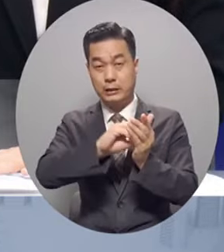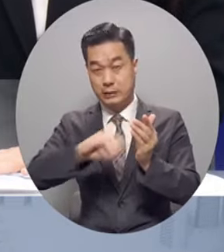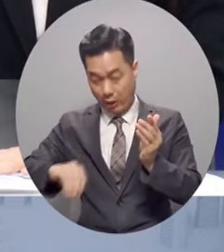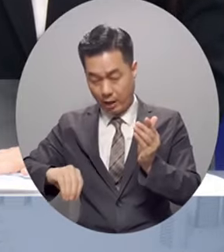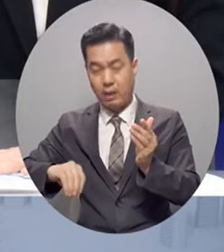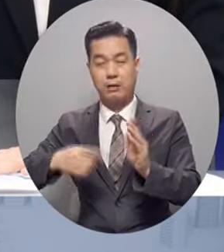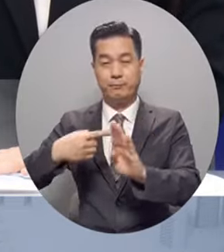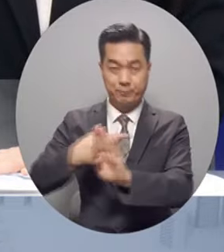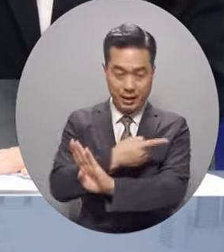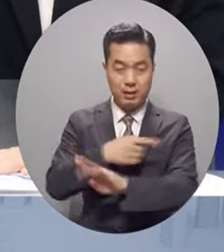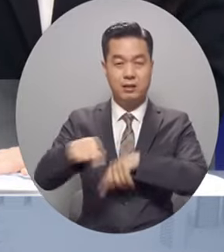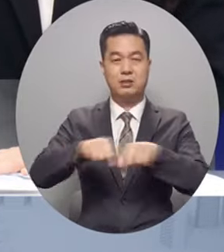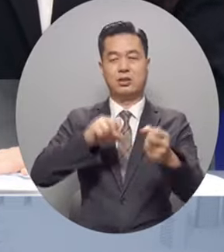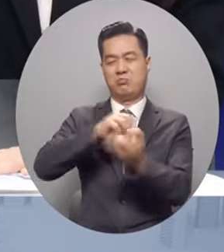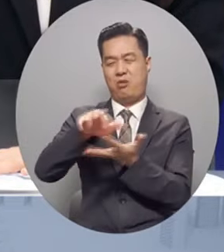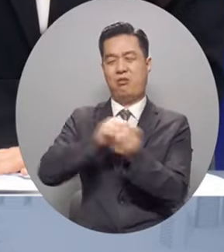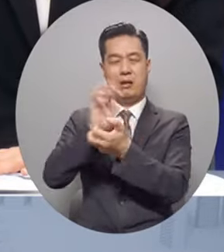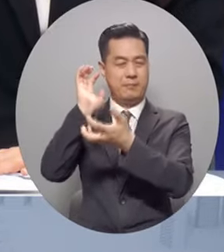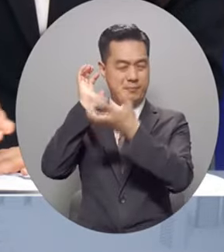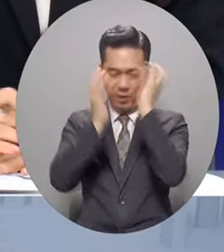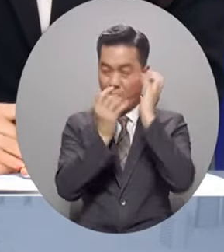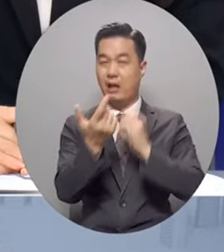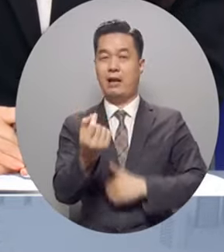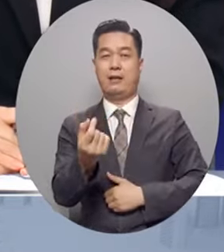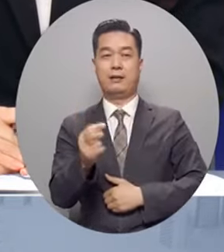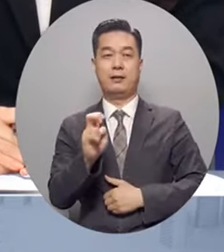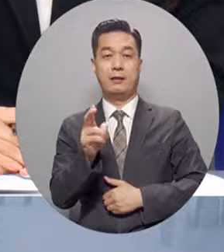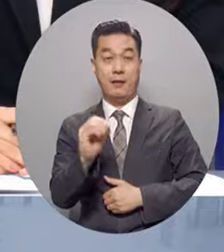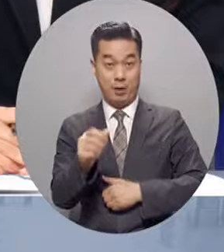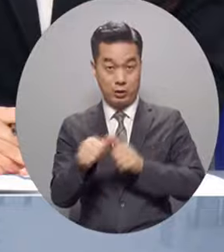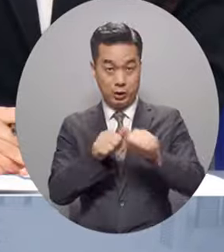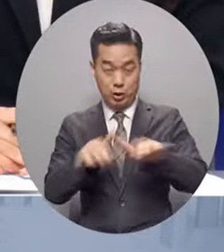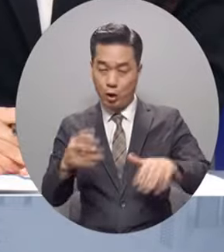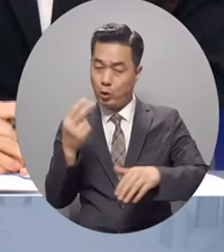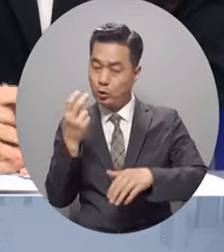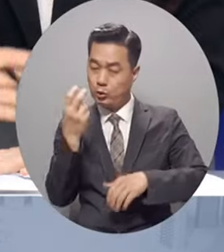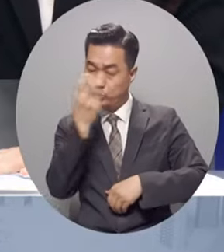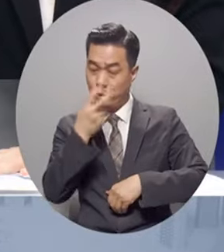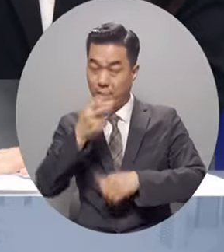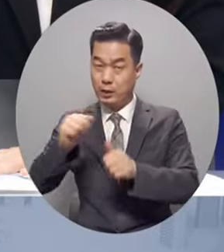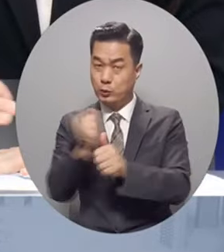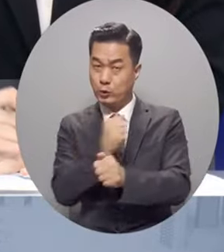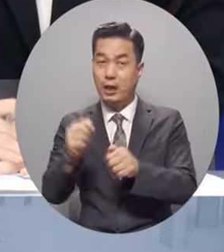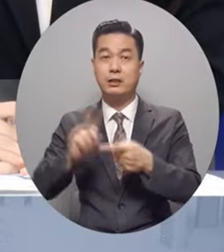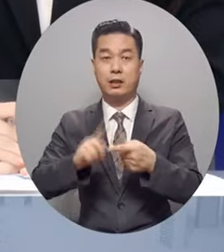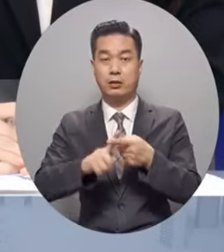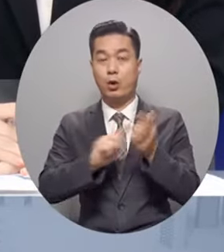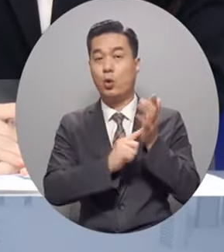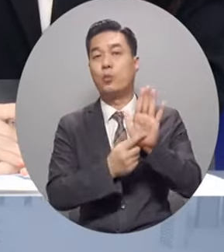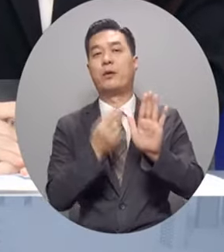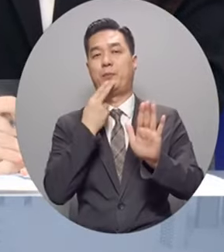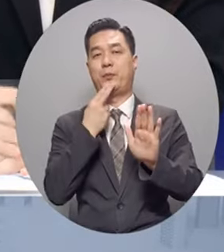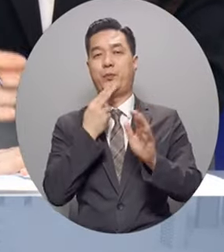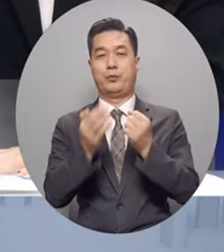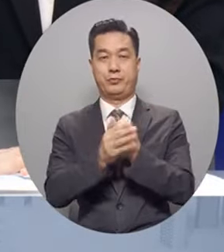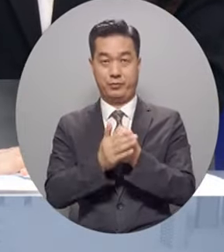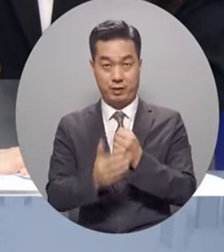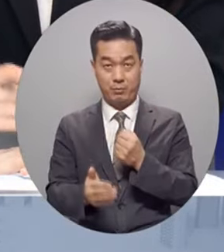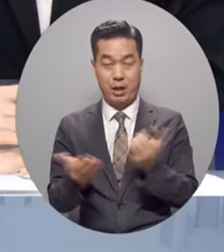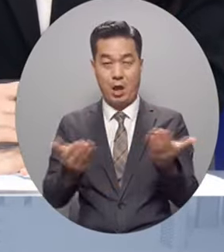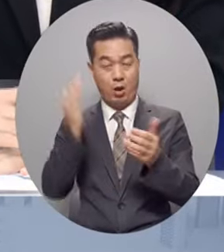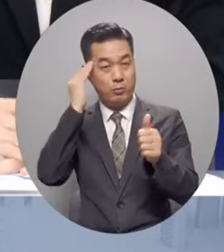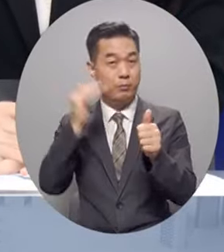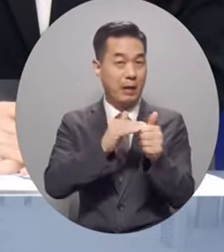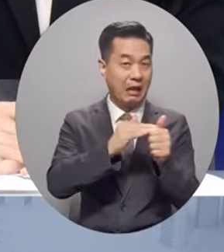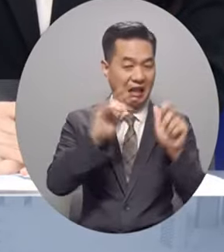정치적인 논란을 사실 피하기 어려워 보입니다 명시의 여론 조사 조작 의혹에 대해서는 이게 공표된 건 아니었기 때문에 업무방해는